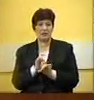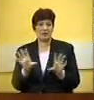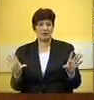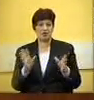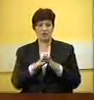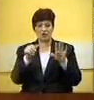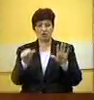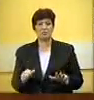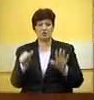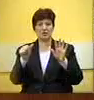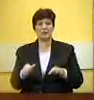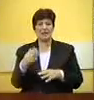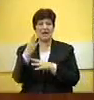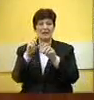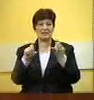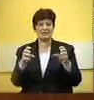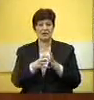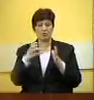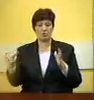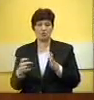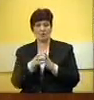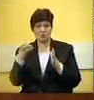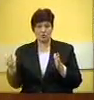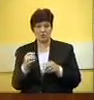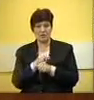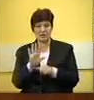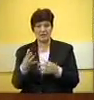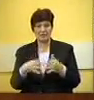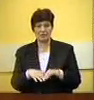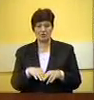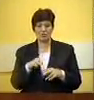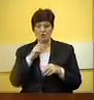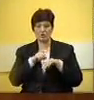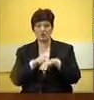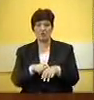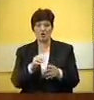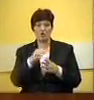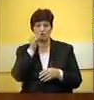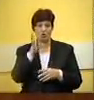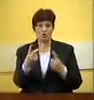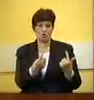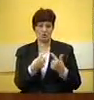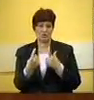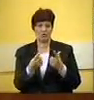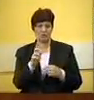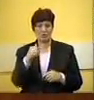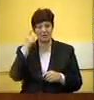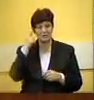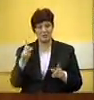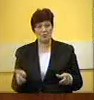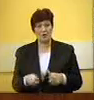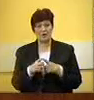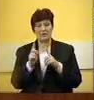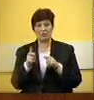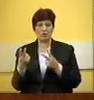drugo, nego svakih 6 meseci agencija produžava, jel tako, rad takih preduzeća koji su dovedeni još u nezgodniju situaciju, što moramo da znamo zašto